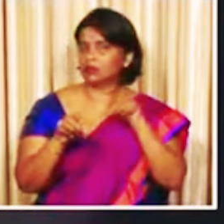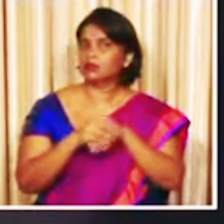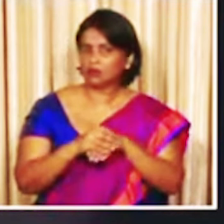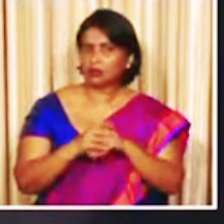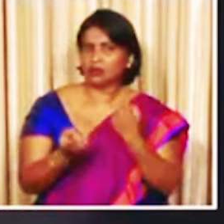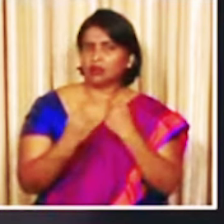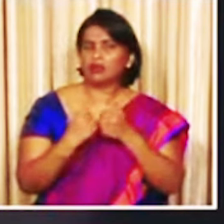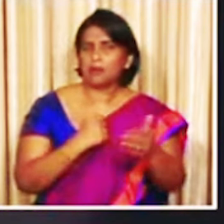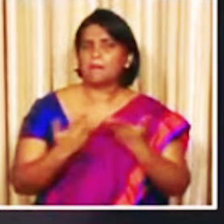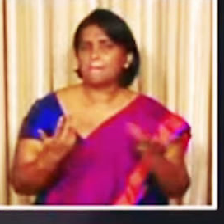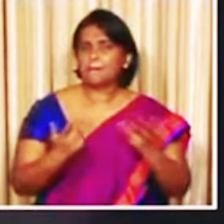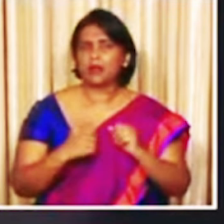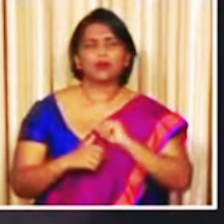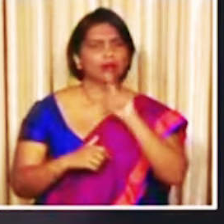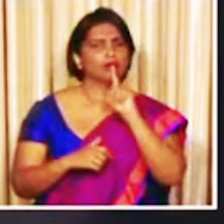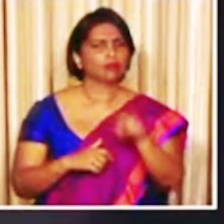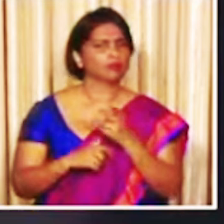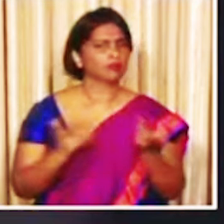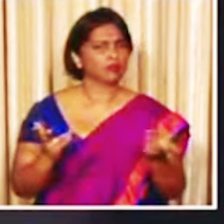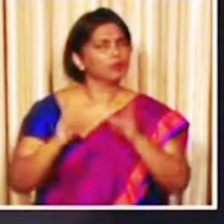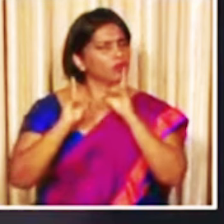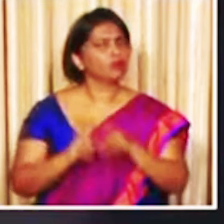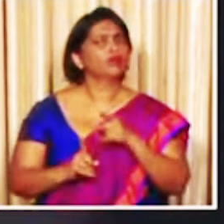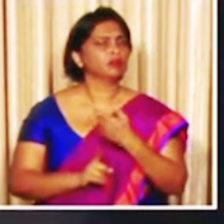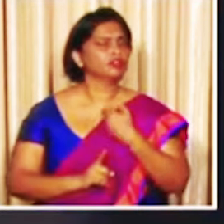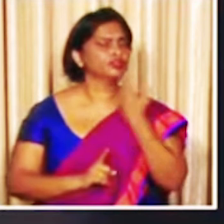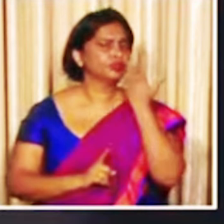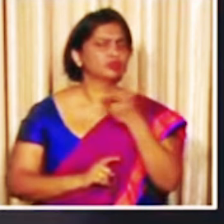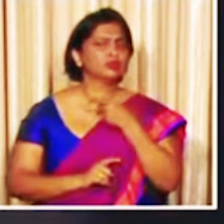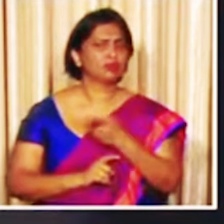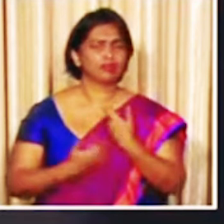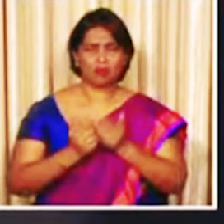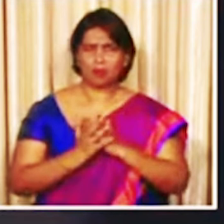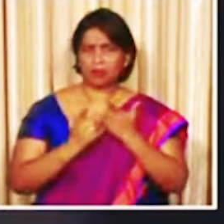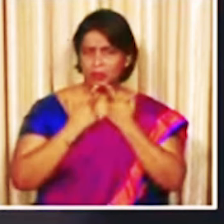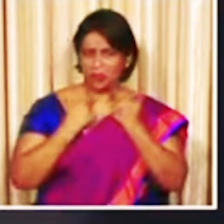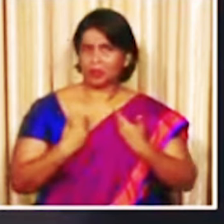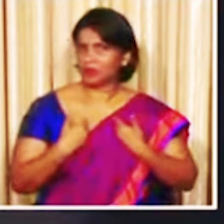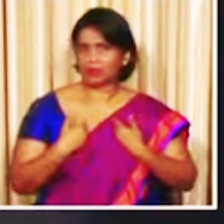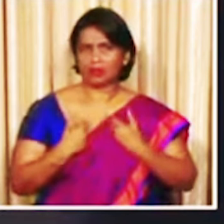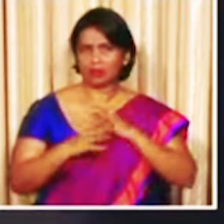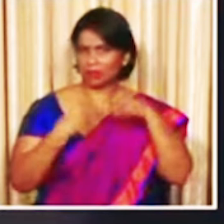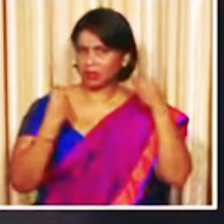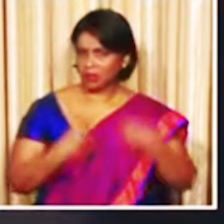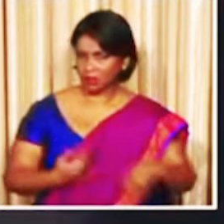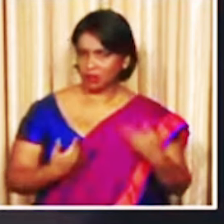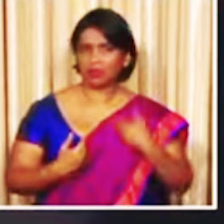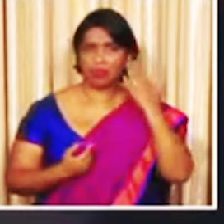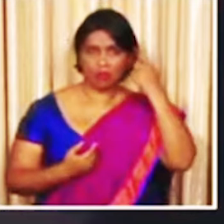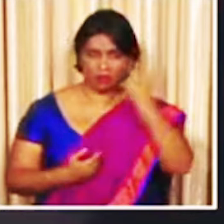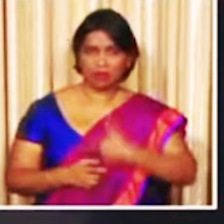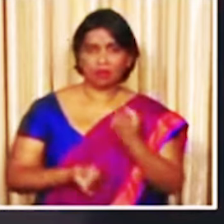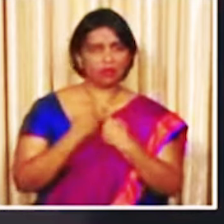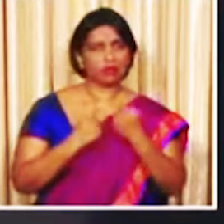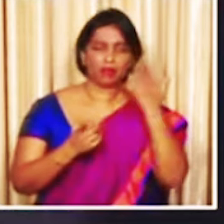කරන එක කරන්න බැරි කියලා මම අහන්න ඕනේ. මොකද ඒක තුල මම හිතනවා එයාගේ ආත්ම ගෞරවය සිඳලා දානවා කියලා. කාන්තාව චෙක් කරනවා